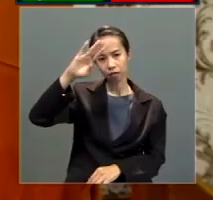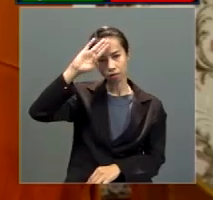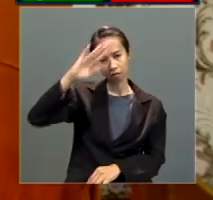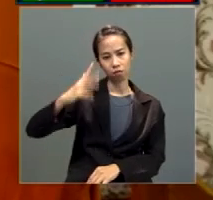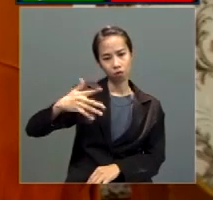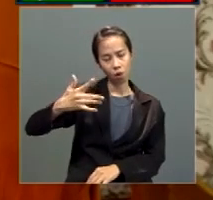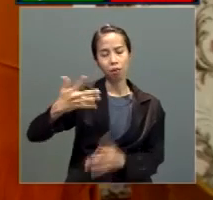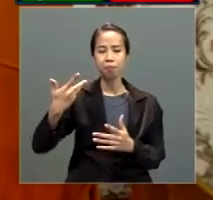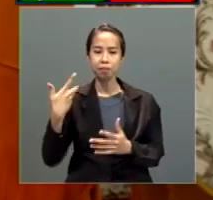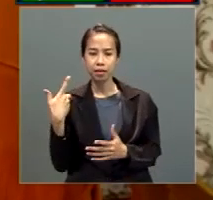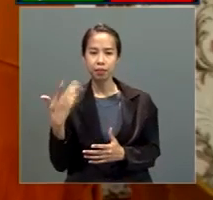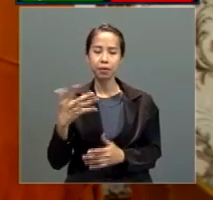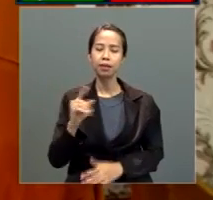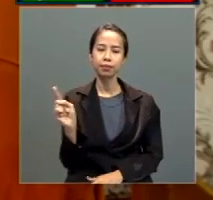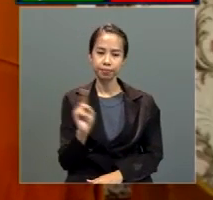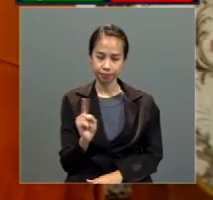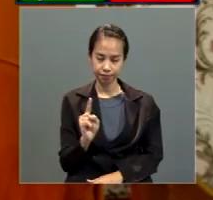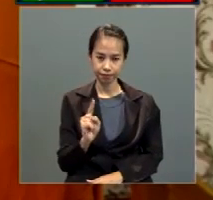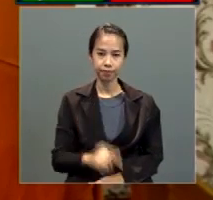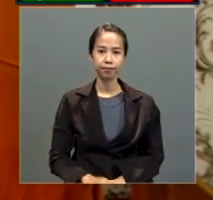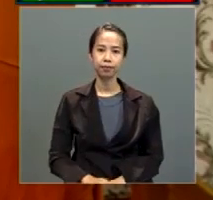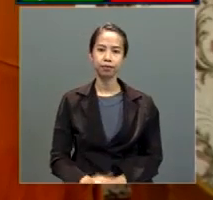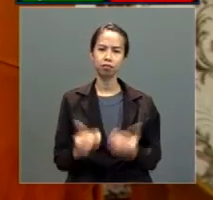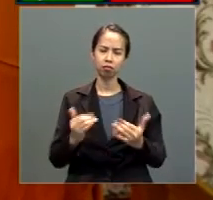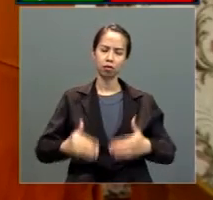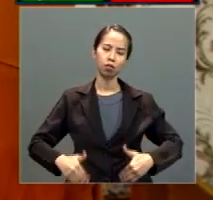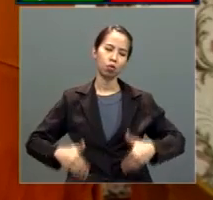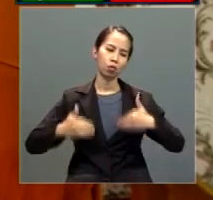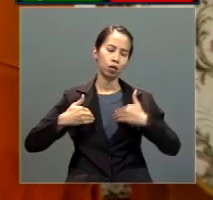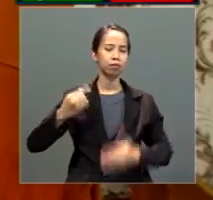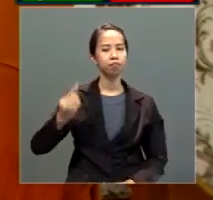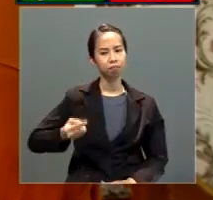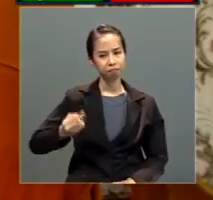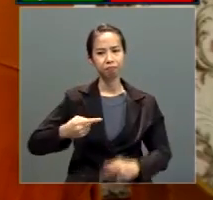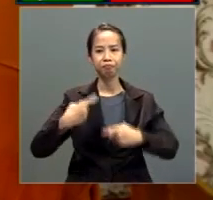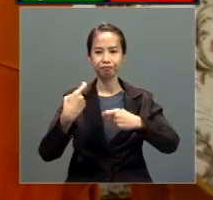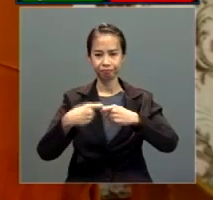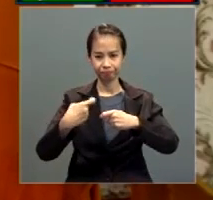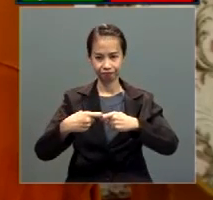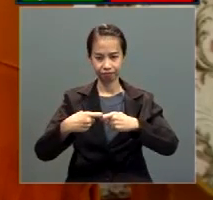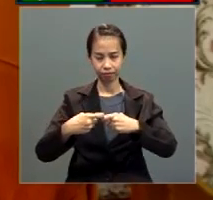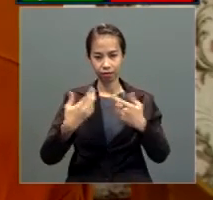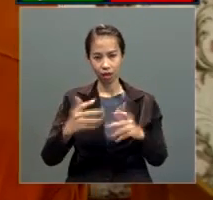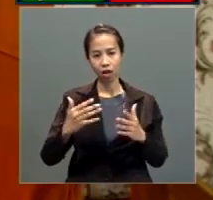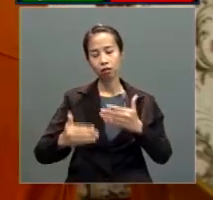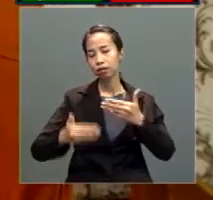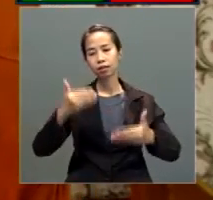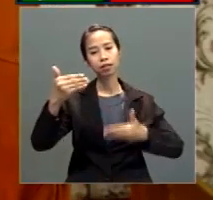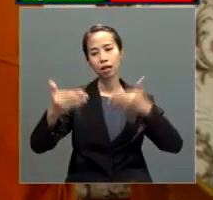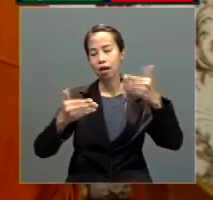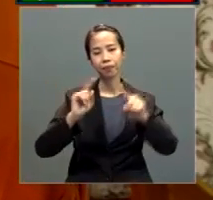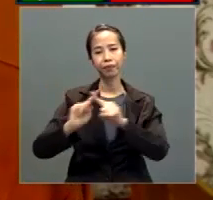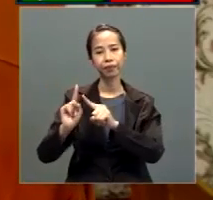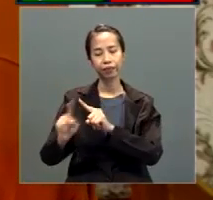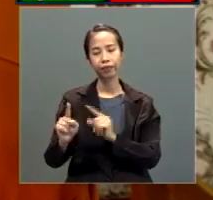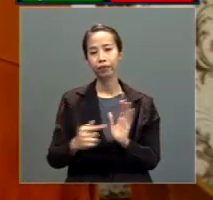ข้สูงหรือน้อยแค่ไหนอันนี้การใช้ชีวิตประจำวันทุกวันนี้ก็ค่อนข้างยากรวมถึงกิจกรรมต่างๆไม่ว่าจะ